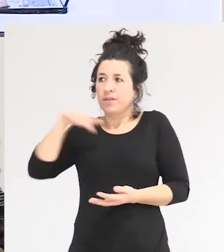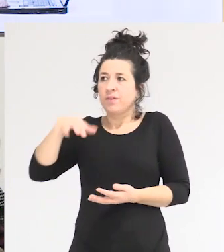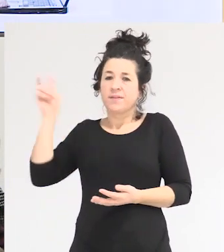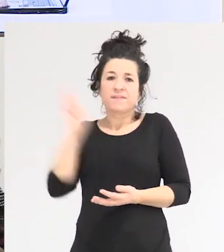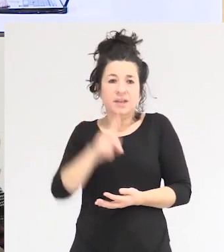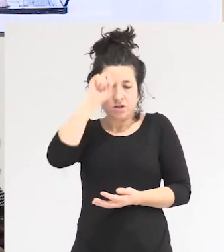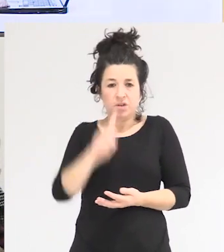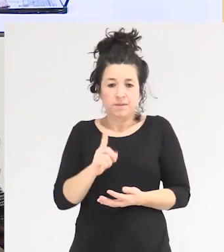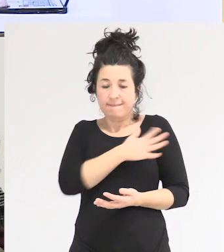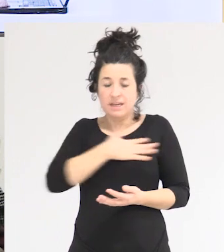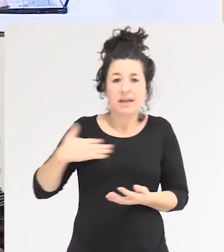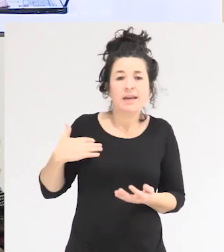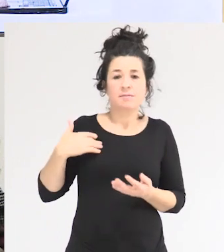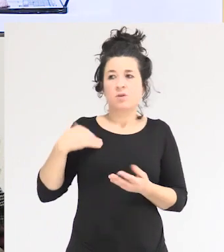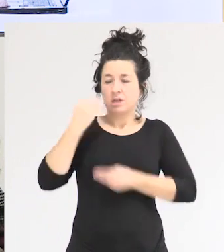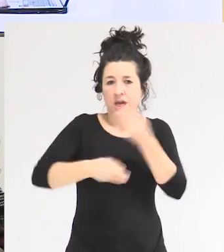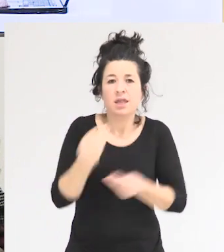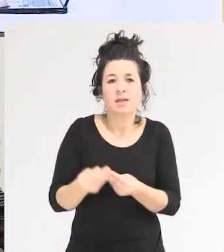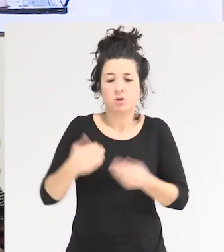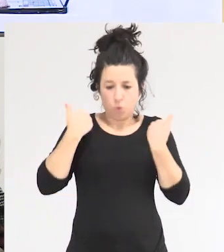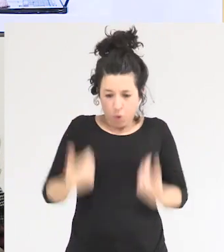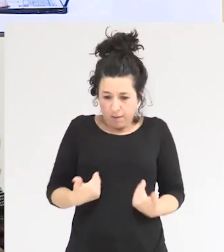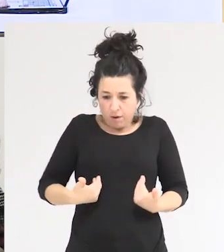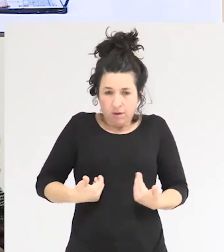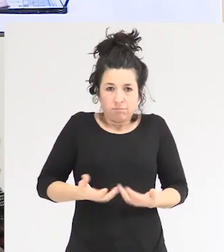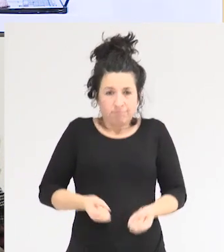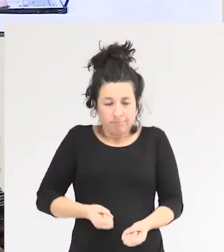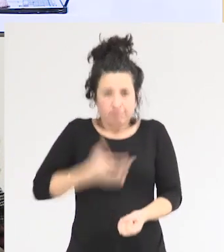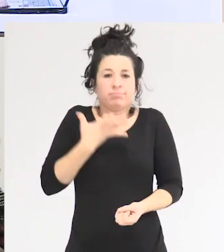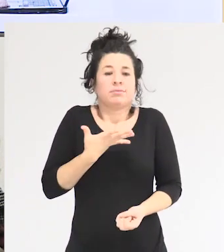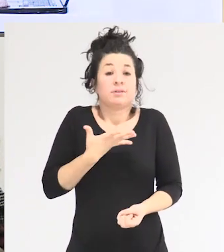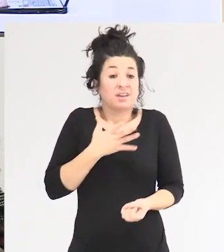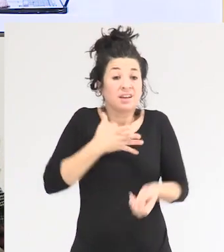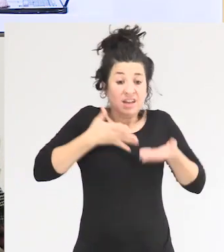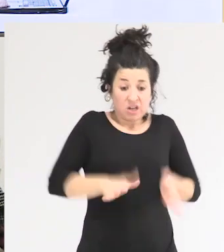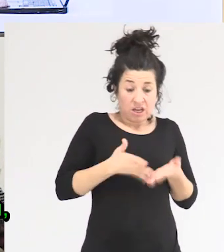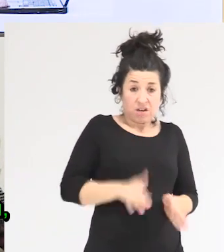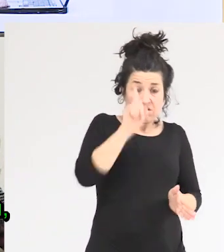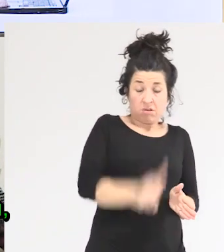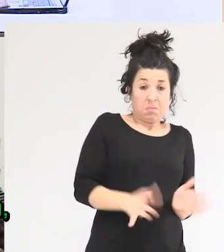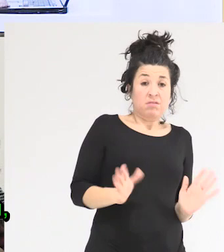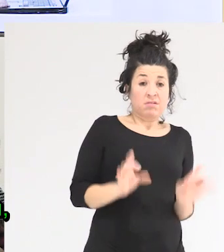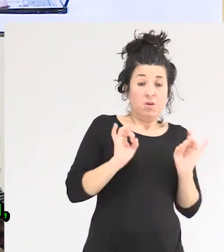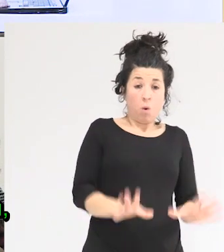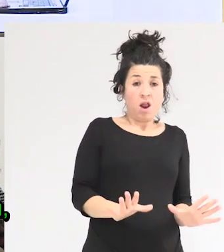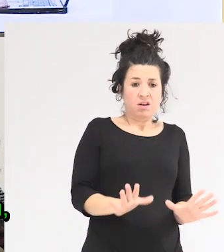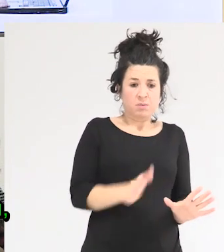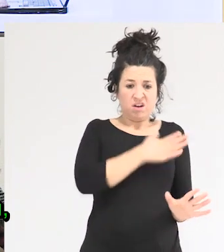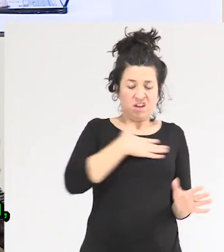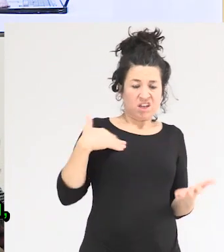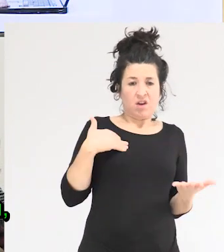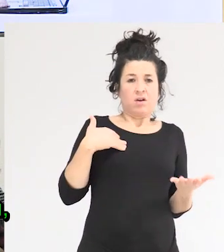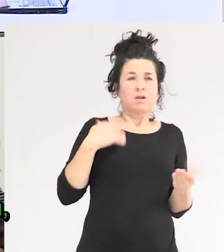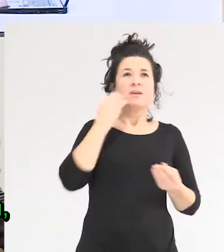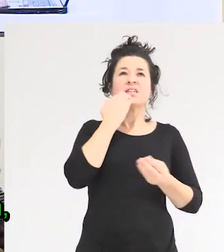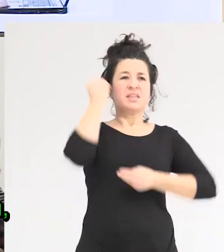eta egiten dugu, gorputzak eskatzen digu, eta umeak izatea ere askotan da olako bulkada irrazional bat, ez? E, askotan, ez dakit,